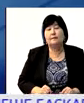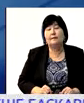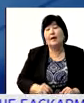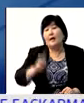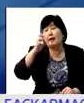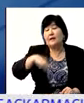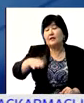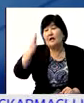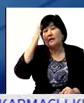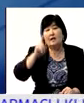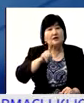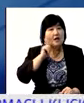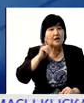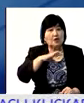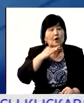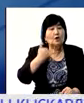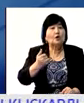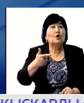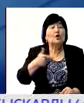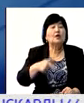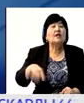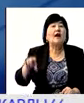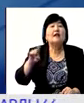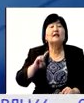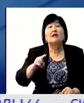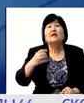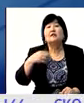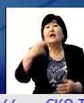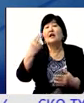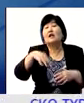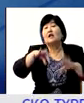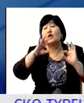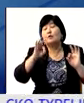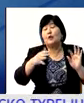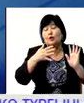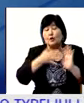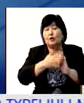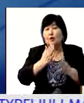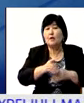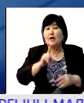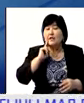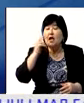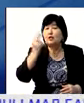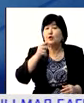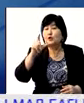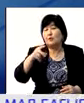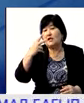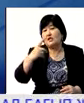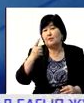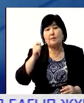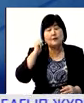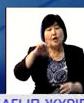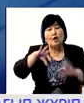Ел ішінде талантты жастар көп. Солардың бірі Гүлжайна Ысқақова. Сырлы бояудың сырына терең үңіліп жүрген жас суретші 21